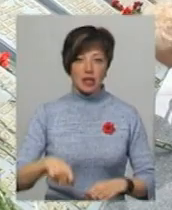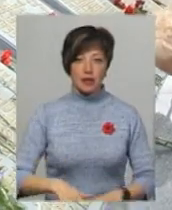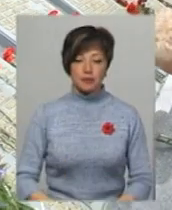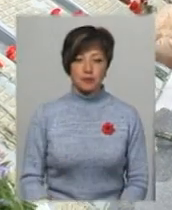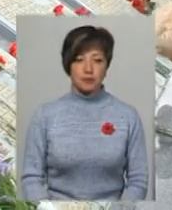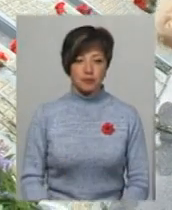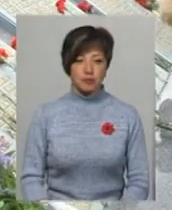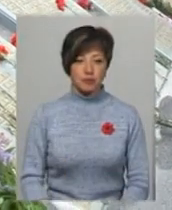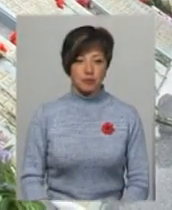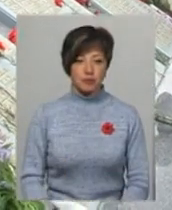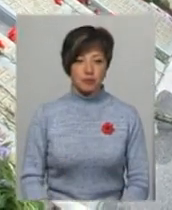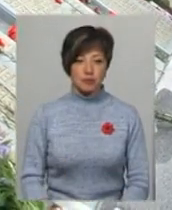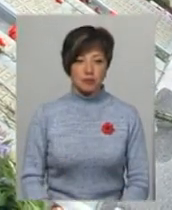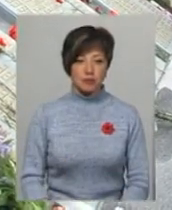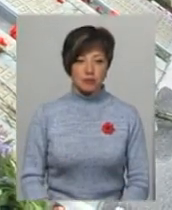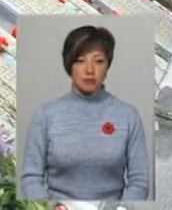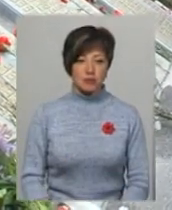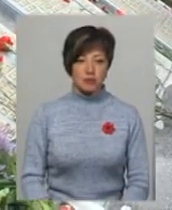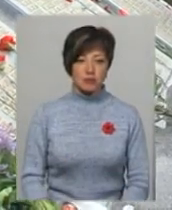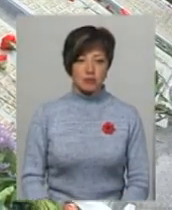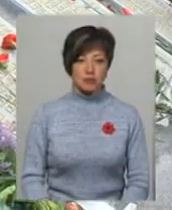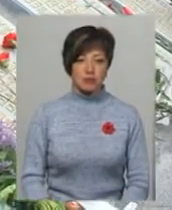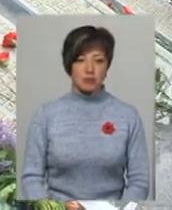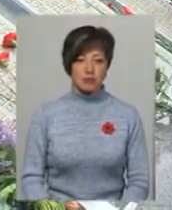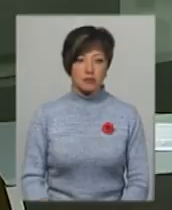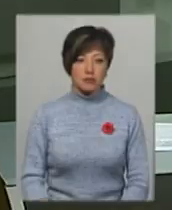Тетяна Ворожцова, Олександр Горішевський, новини Поділля, Центр.